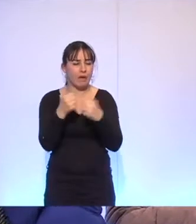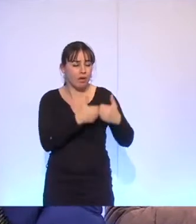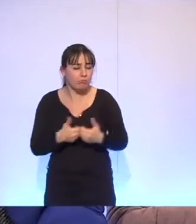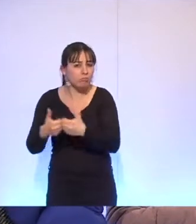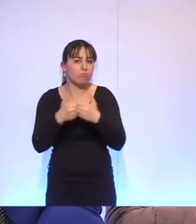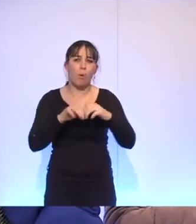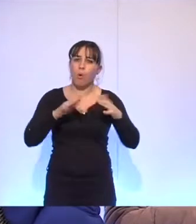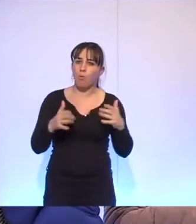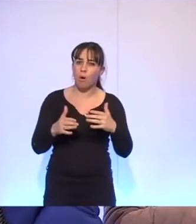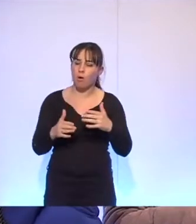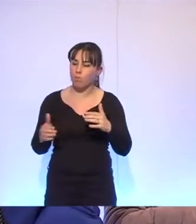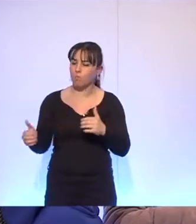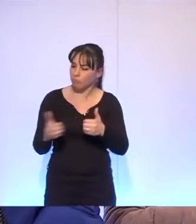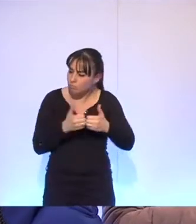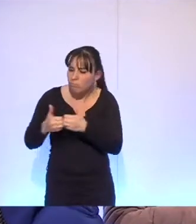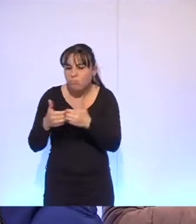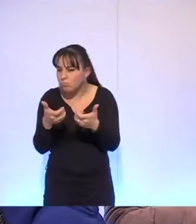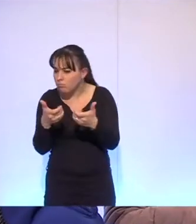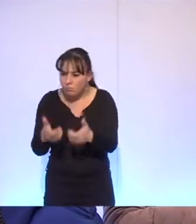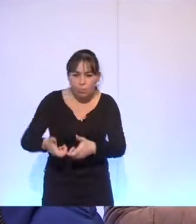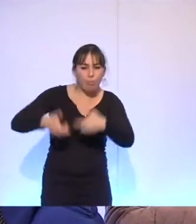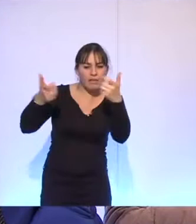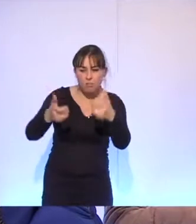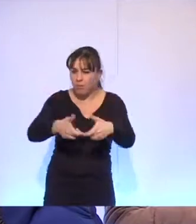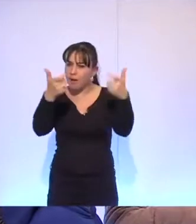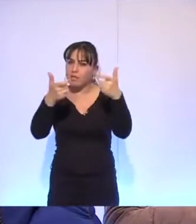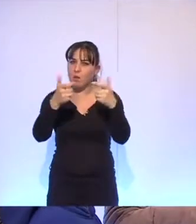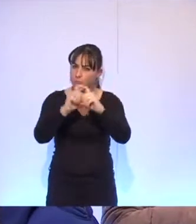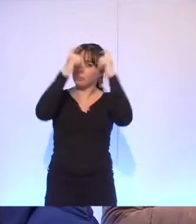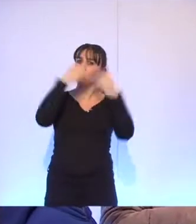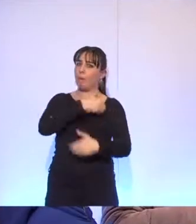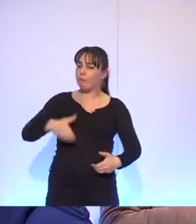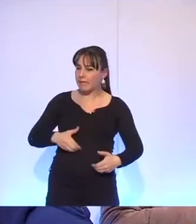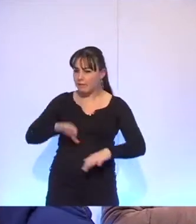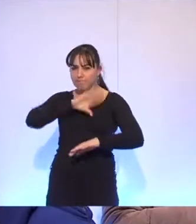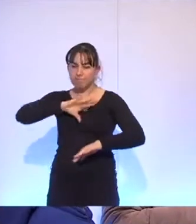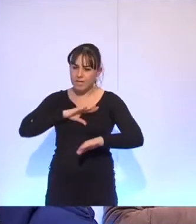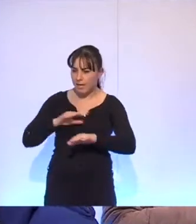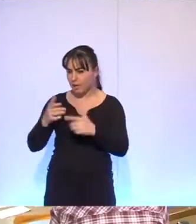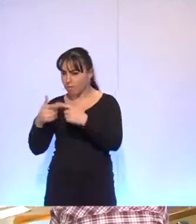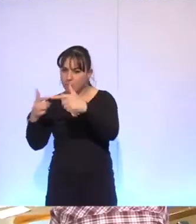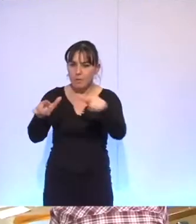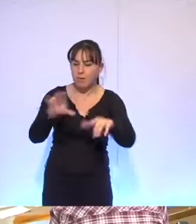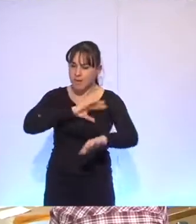mobilisation de bâtiments de la ville ou par tout autre moyen également en plus, puisqu'il faut également